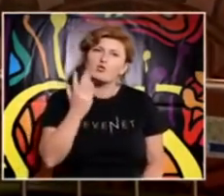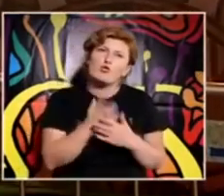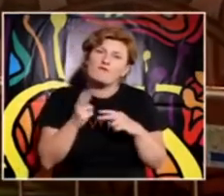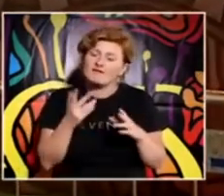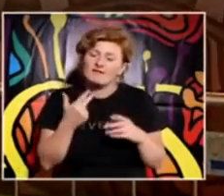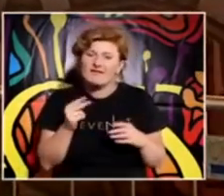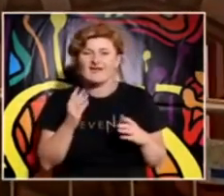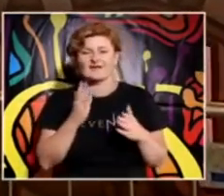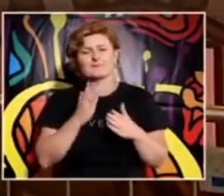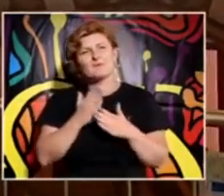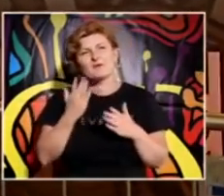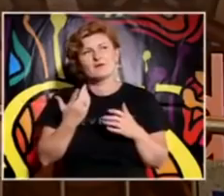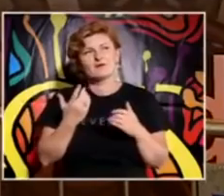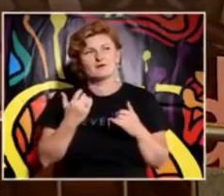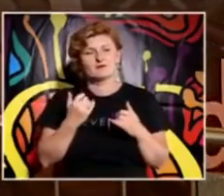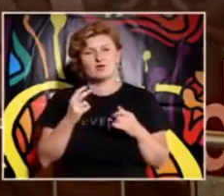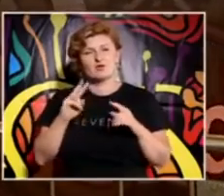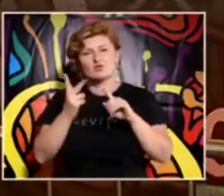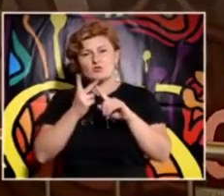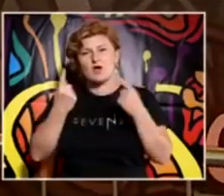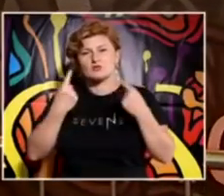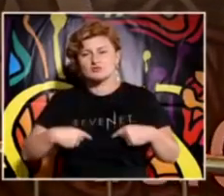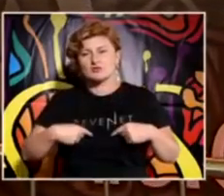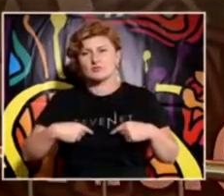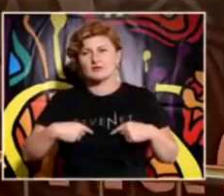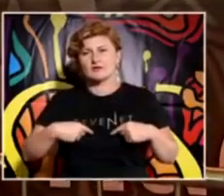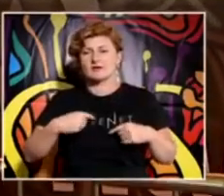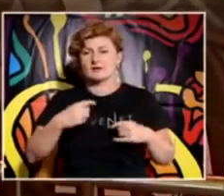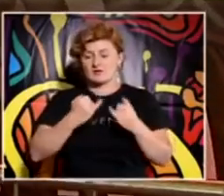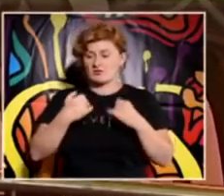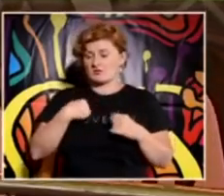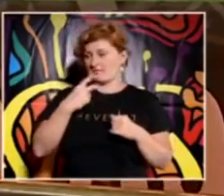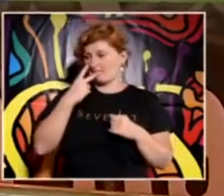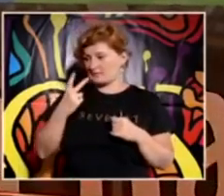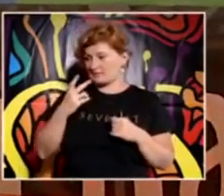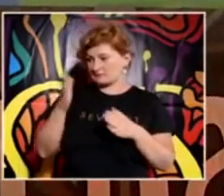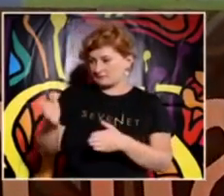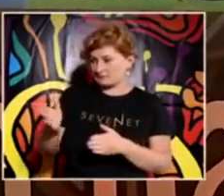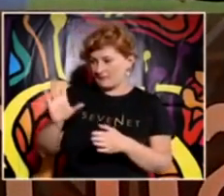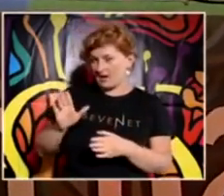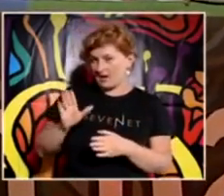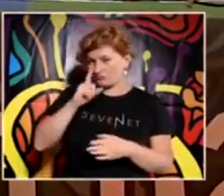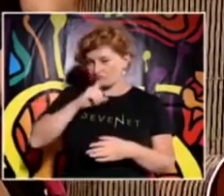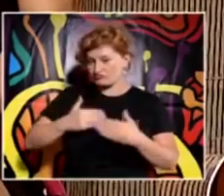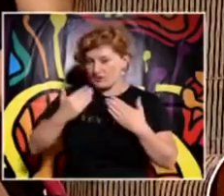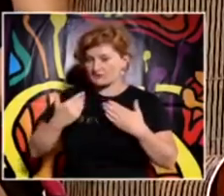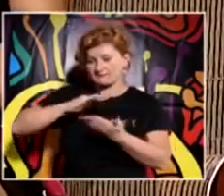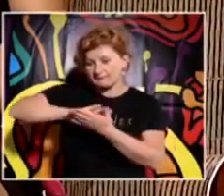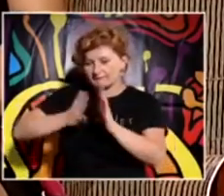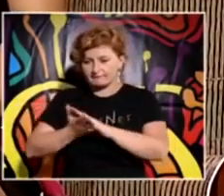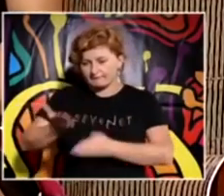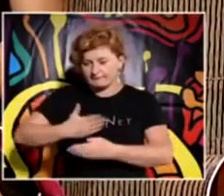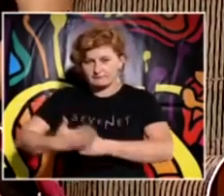prostu gdzieś ta druga osoba zawsze, jak widziała, że jest gorszy dzień, to sobie nawzajem pomagaliśmy i to było super.